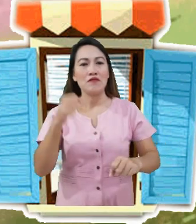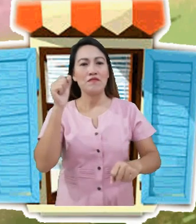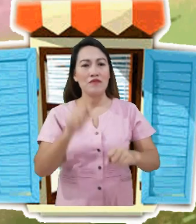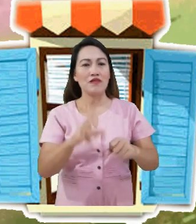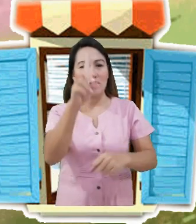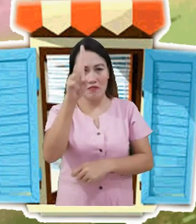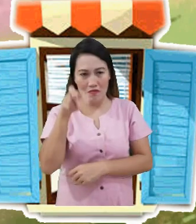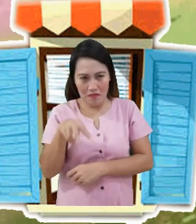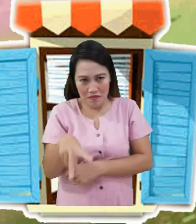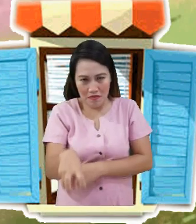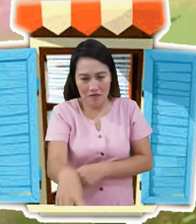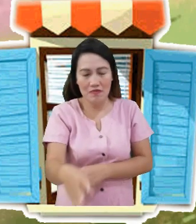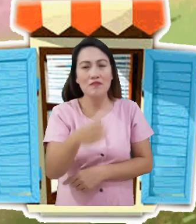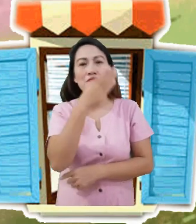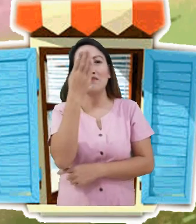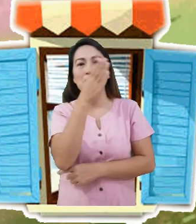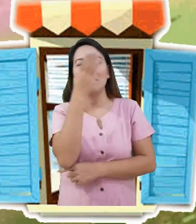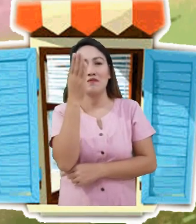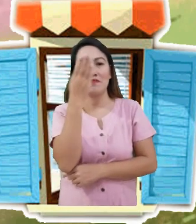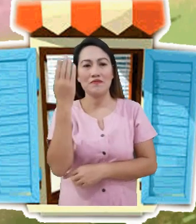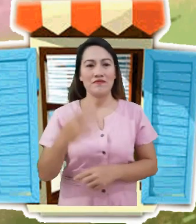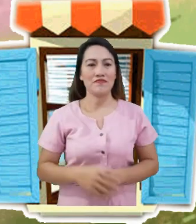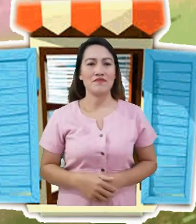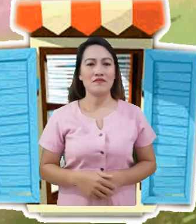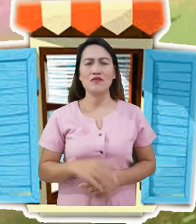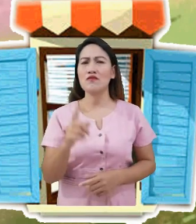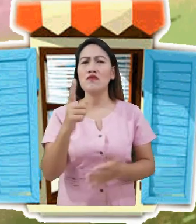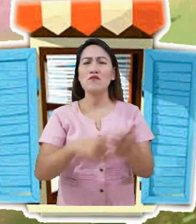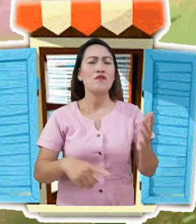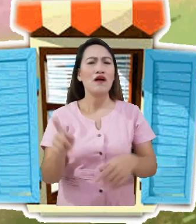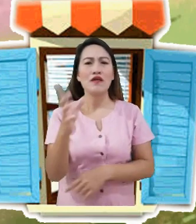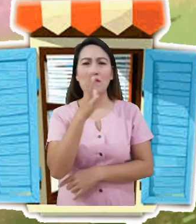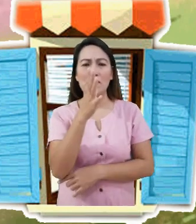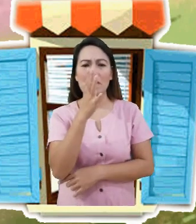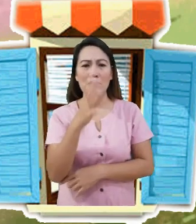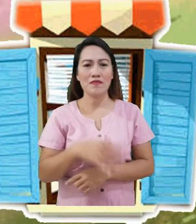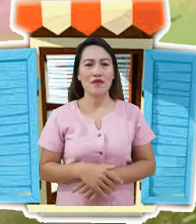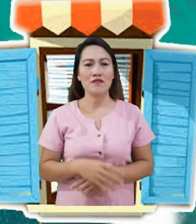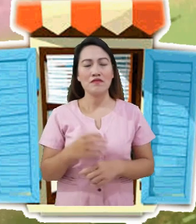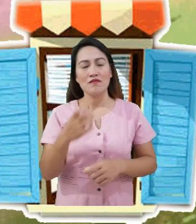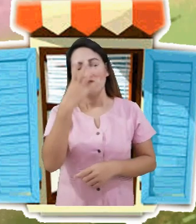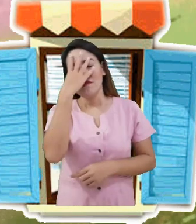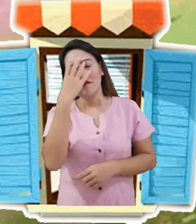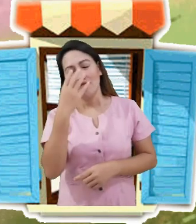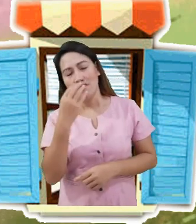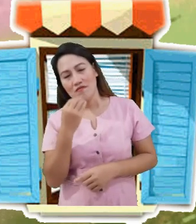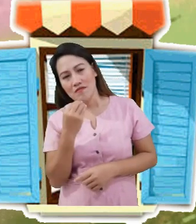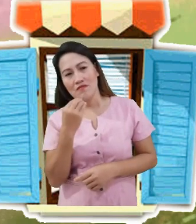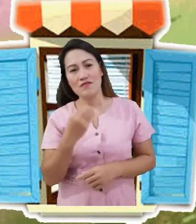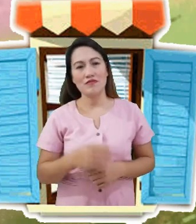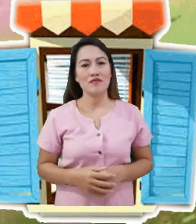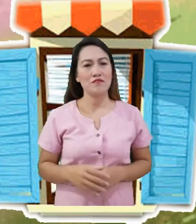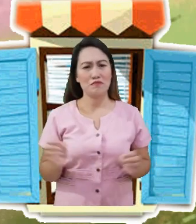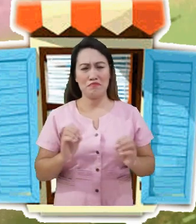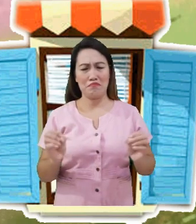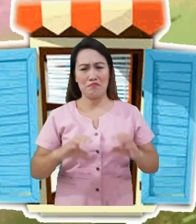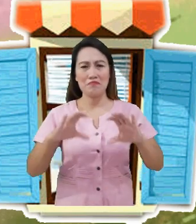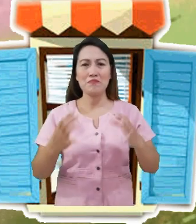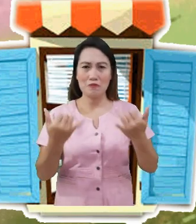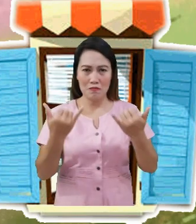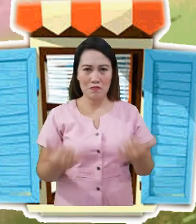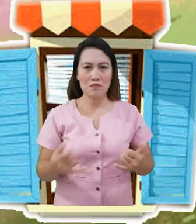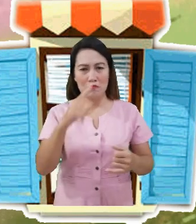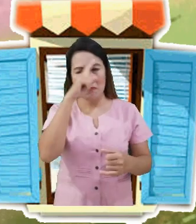at makapag-almusal na. Ano po ba yun, Inay? Inaantok pa po ako. Wala naman pong pasok at Sabado